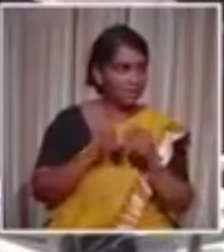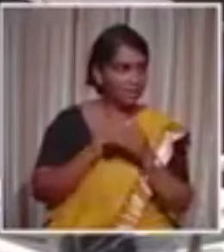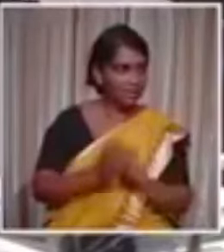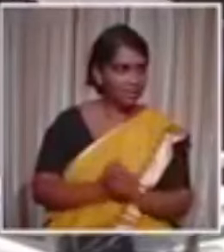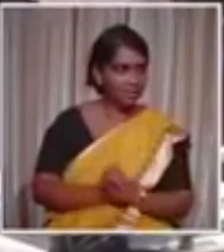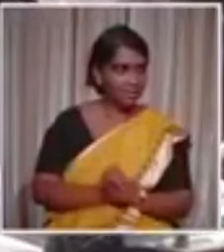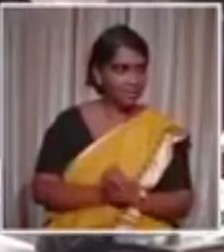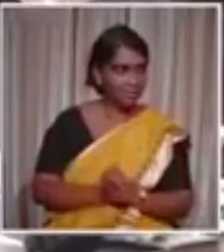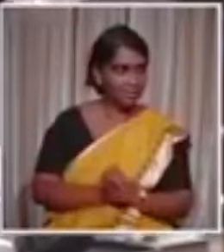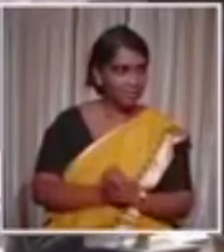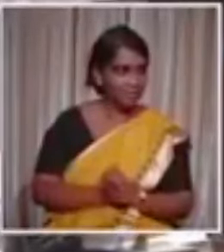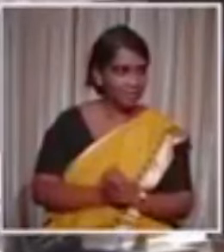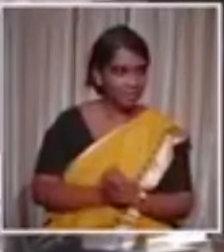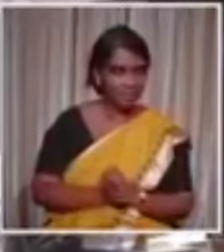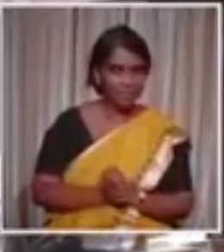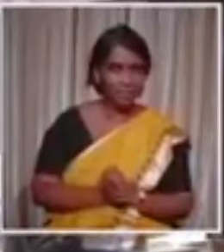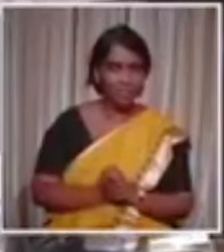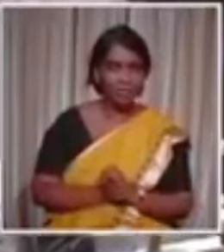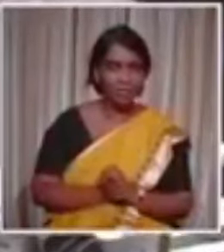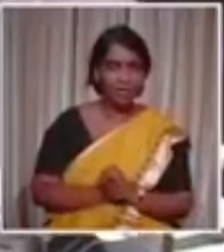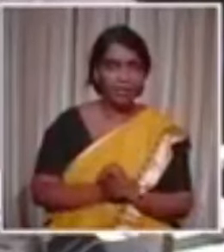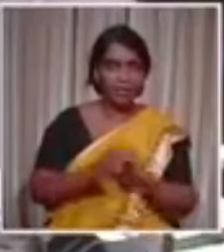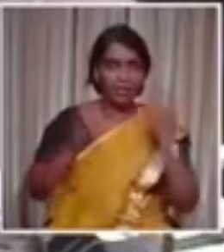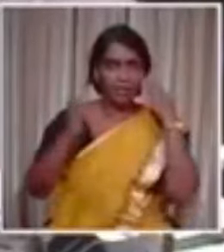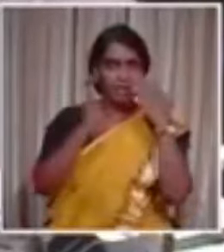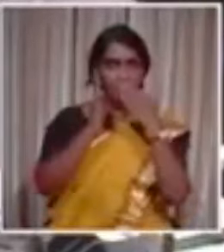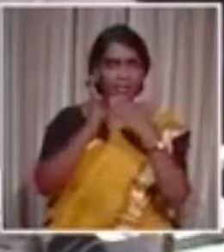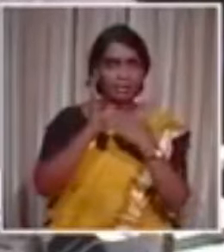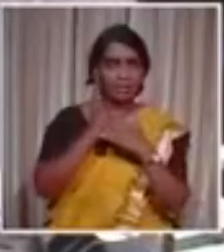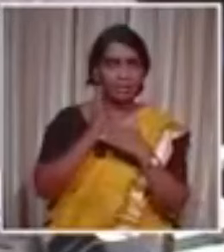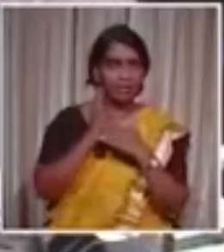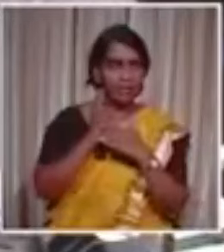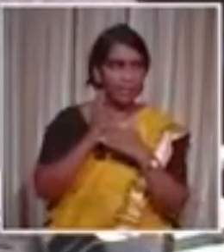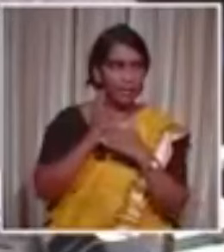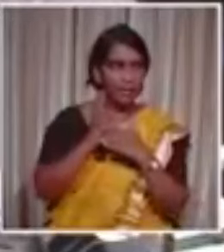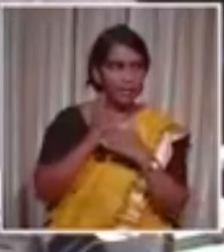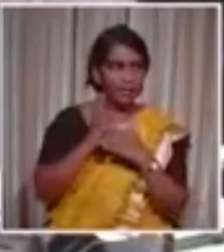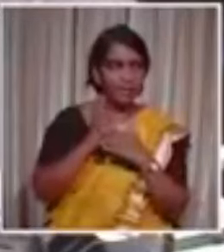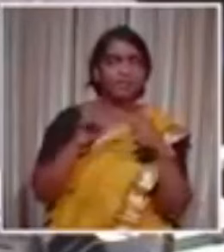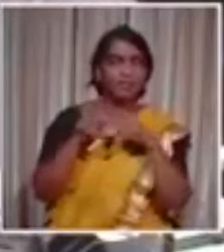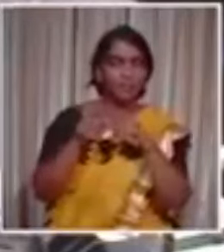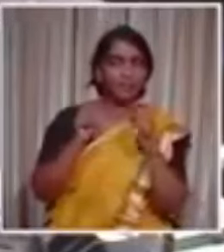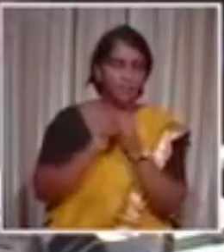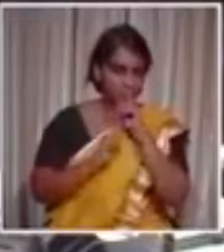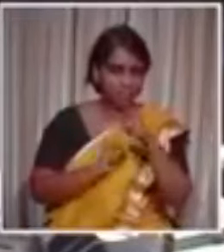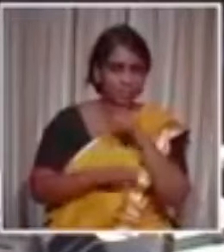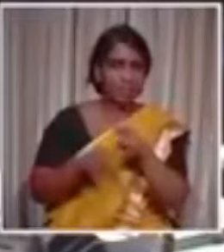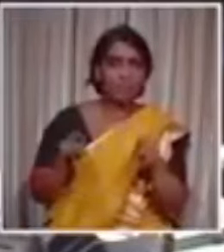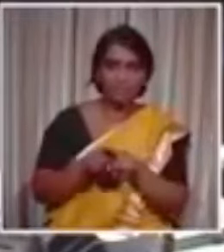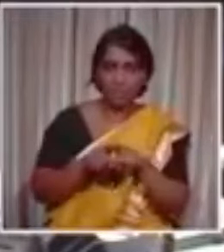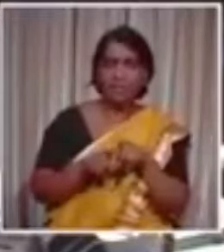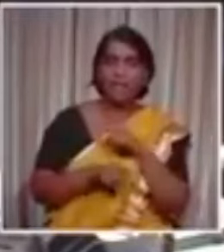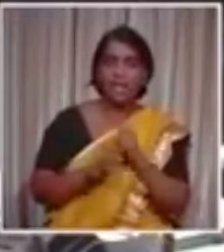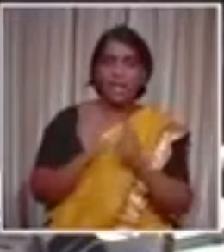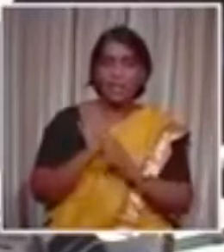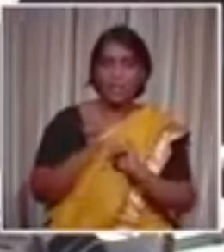මොකද්ද? දැන් වංචා දූෂණ පිළිබඳව මේ මුලසුනේ ඉඳන් එතුමා කියනවා. එතුමා මුලසුනේ ඉඳන් කිව්වා. දැන් මම දැනගන්න කැමති නිමල්